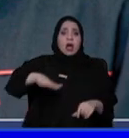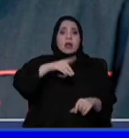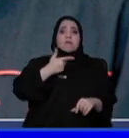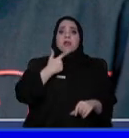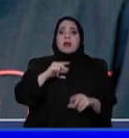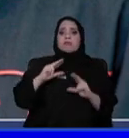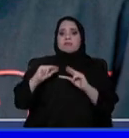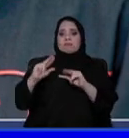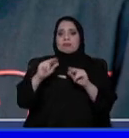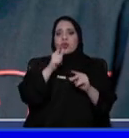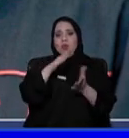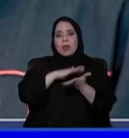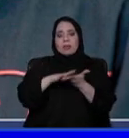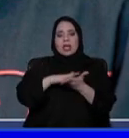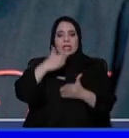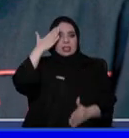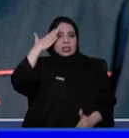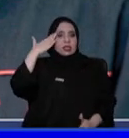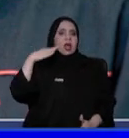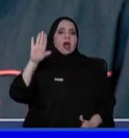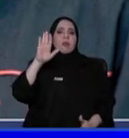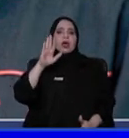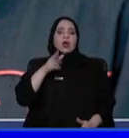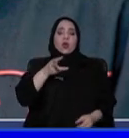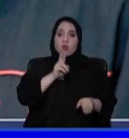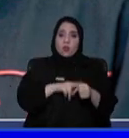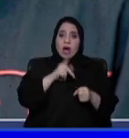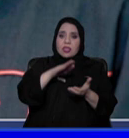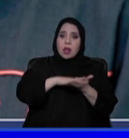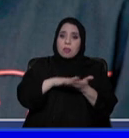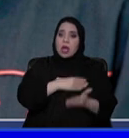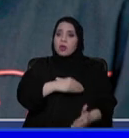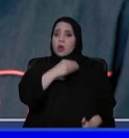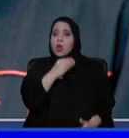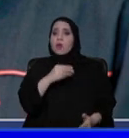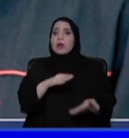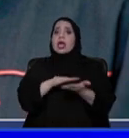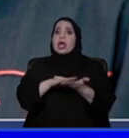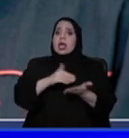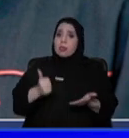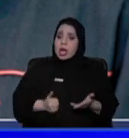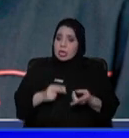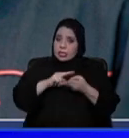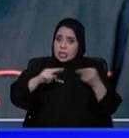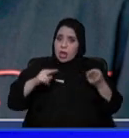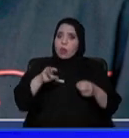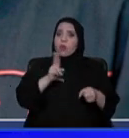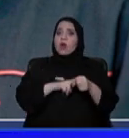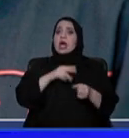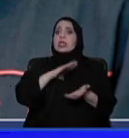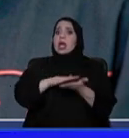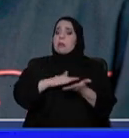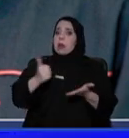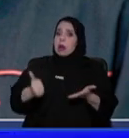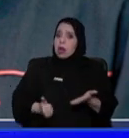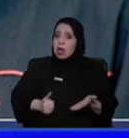بلد للتسامح، البحرين التسامح، البحرين السلام، البحرين قبول واحترام الآخر.